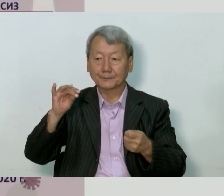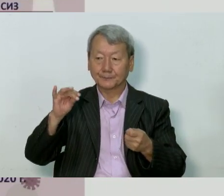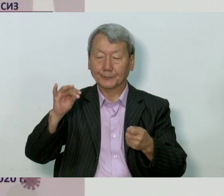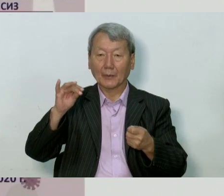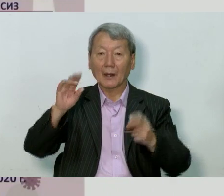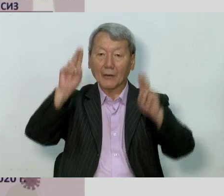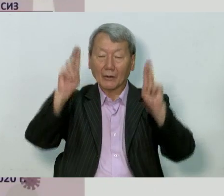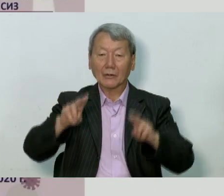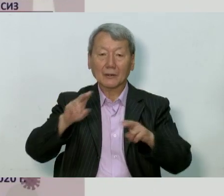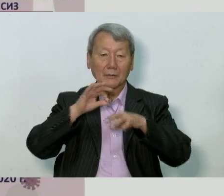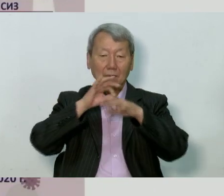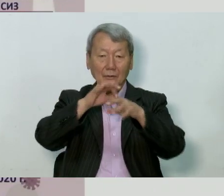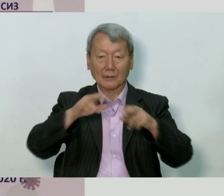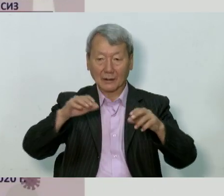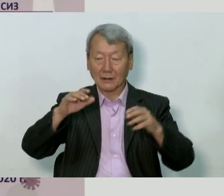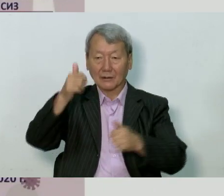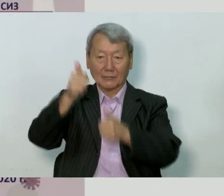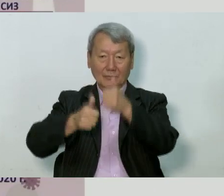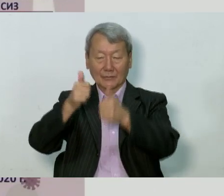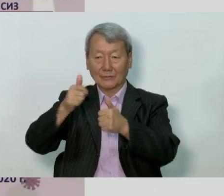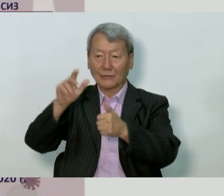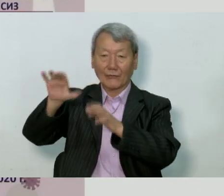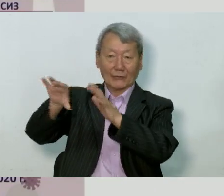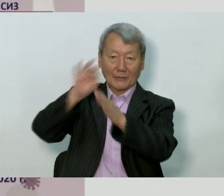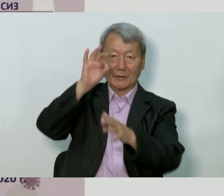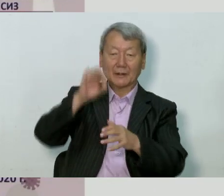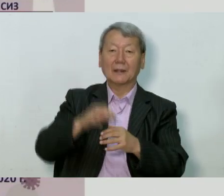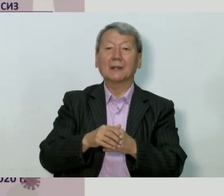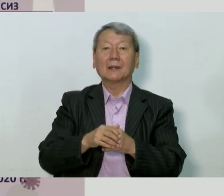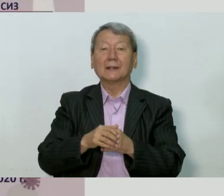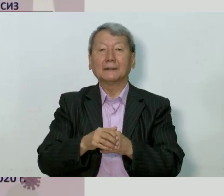в рамках проведенных тендеров.